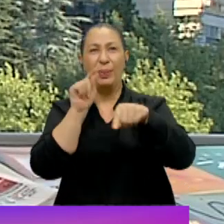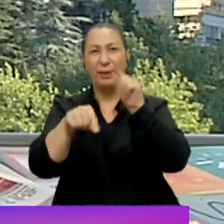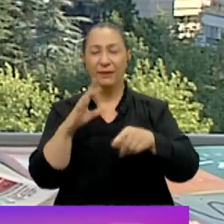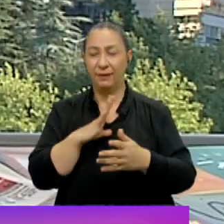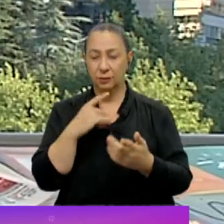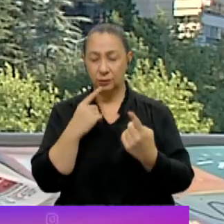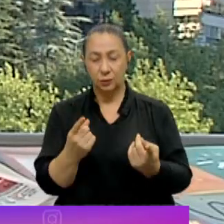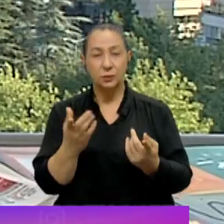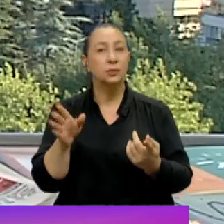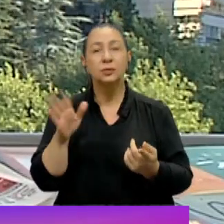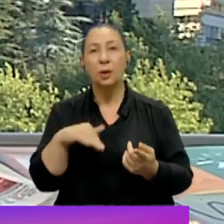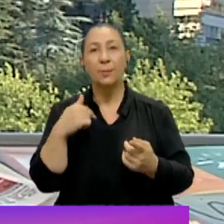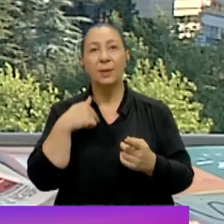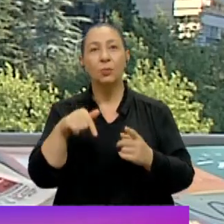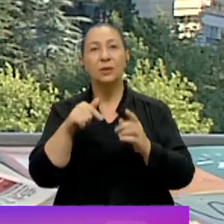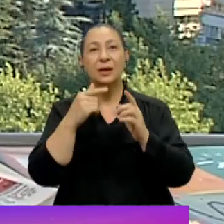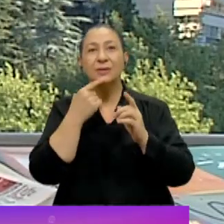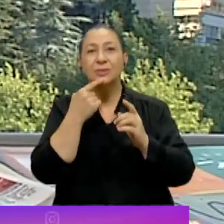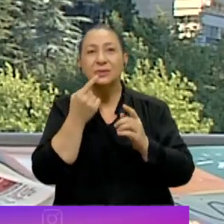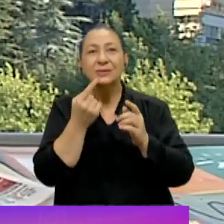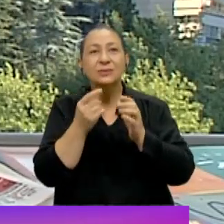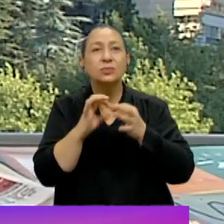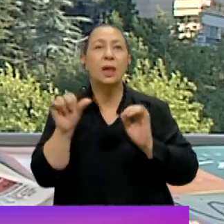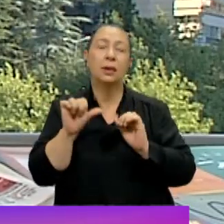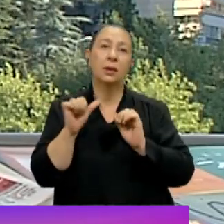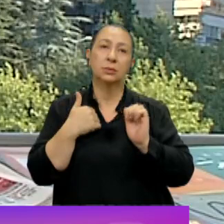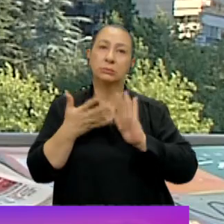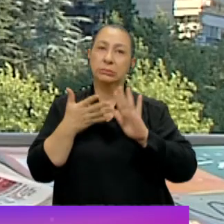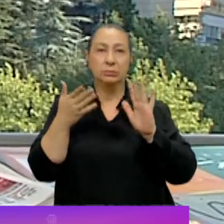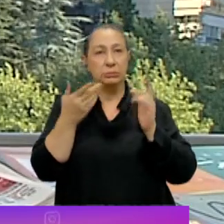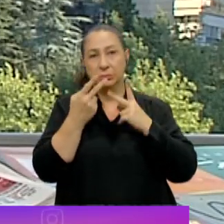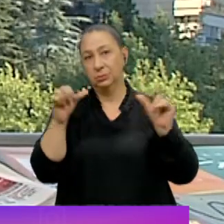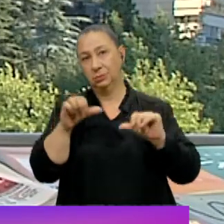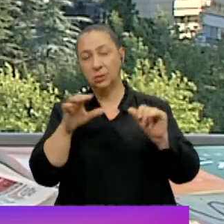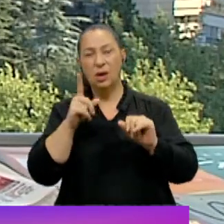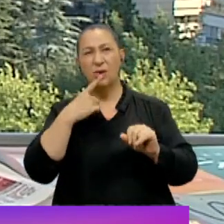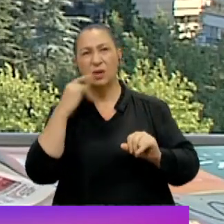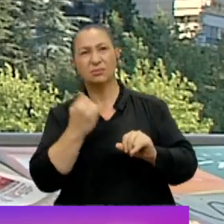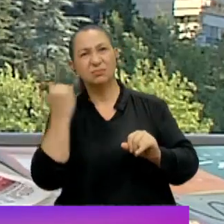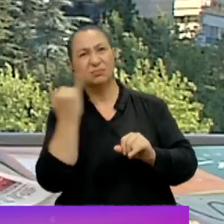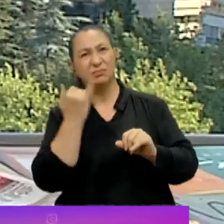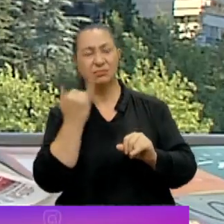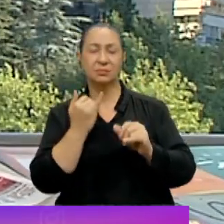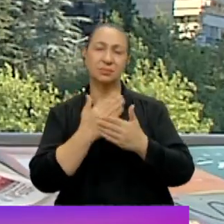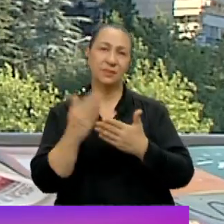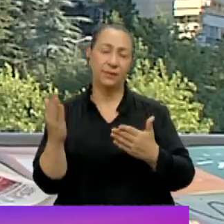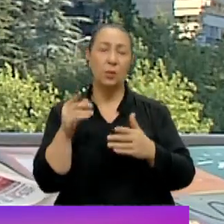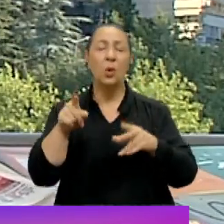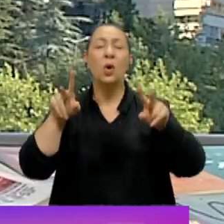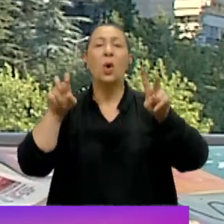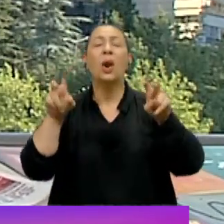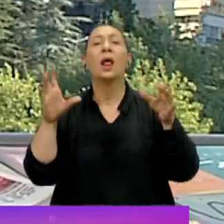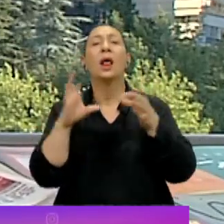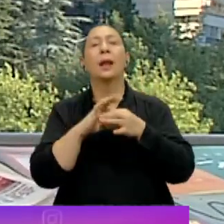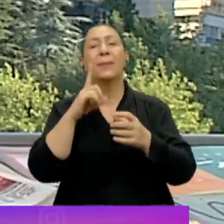diyor. Sonrasında benim burada kullanabileceğim bir ifade değil. O hani hakarete varan cümlelerde sarf ediliyor. Şimdi bu konuyla